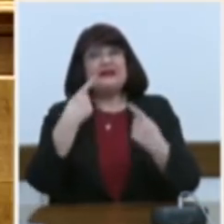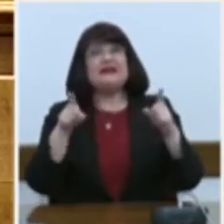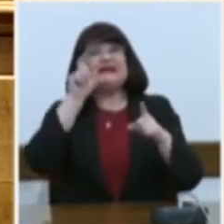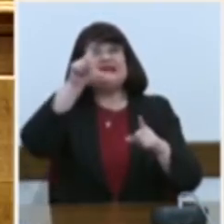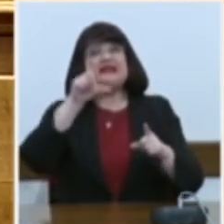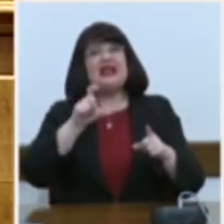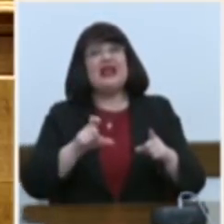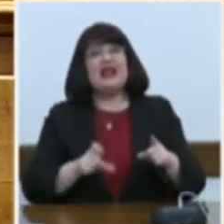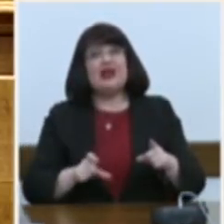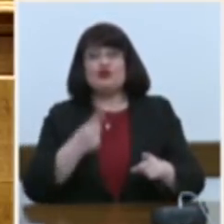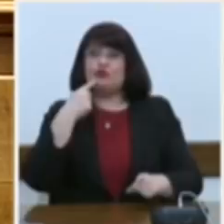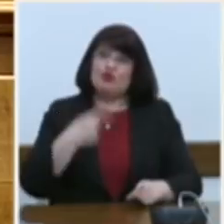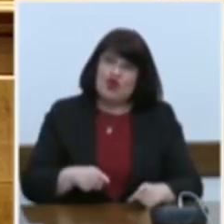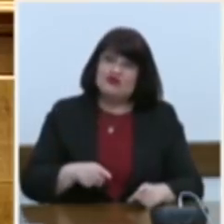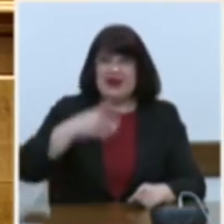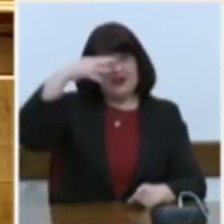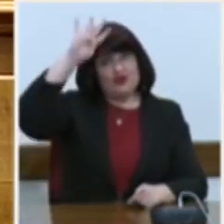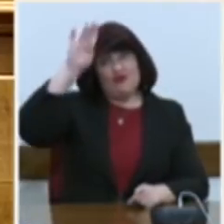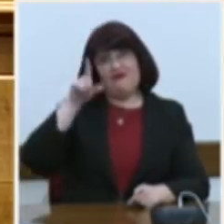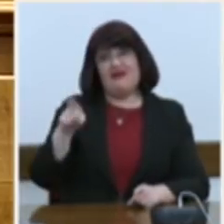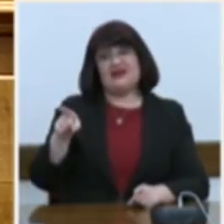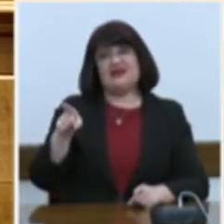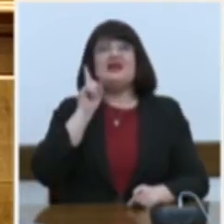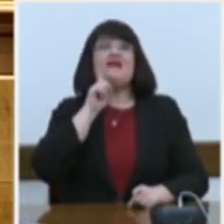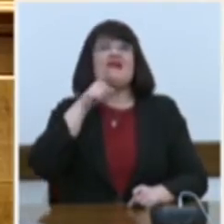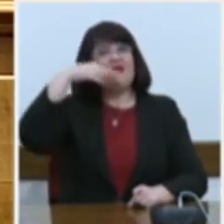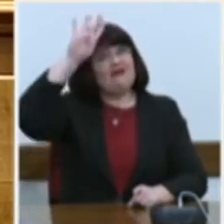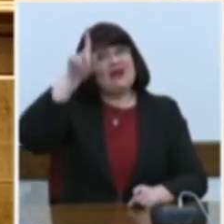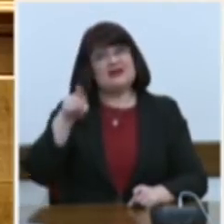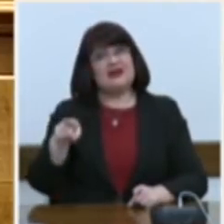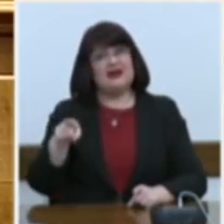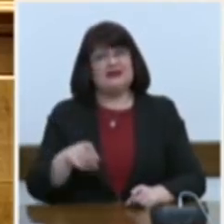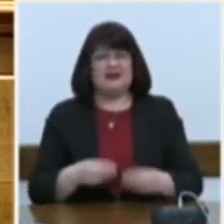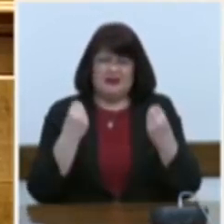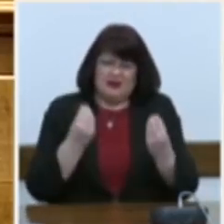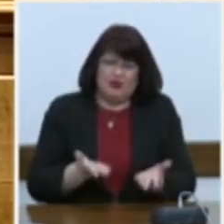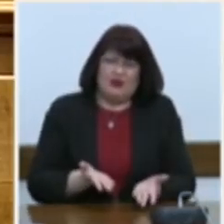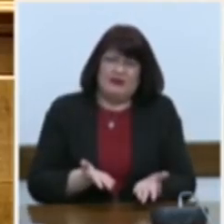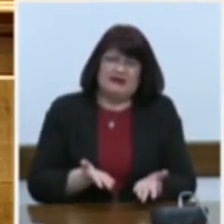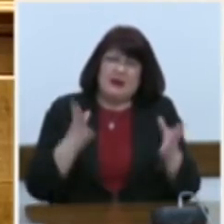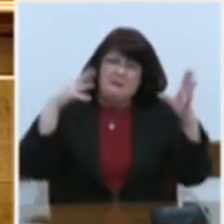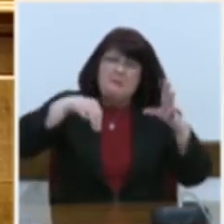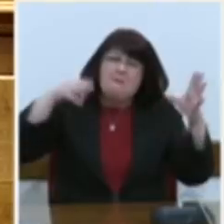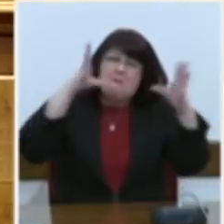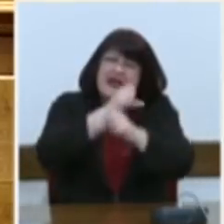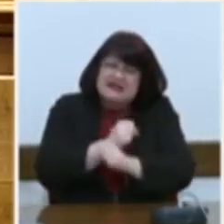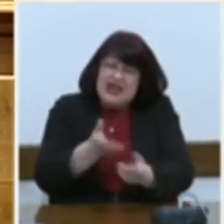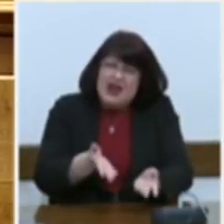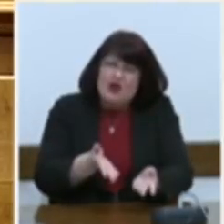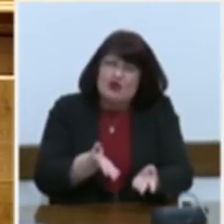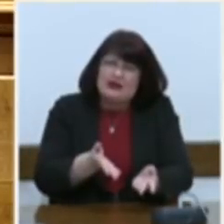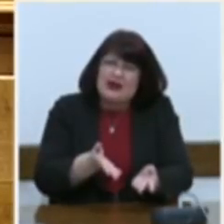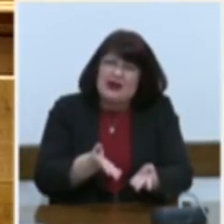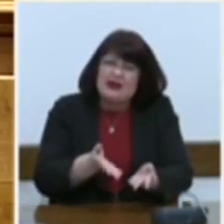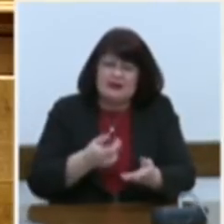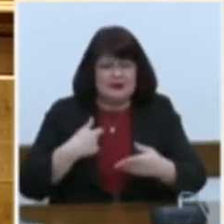λέει, τη μοναρχία, το βασιλιά και τη βασίλισσα. Μα πού βρισκόμαστε, στο Μεσαίωνα? Ναι, αυτά